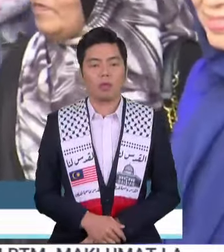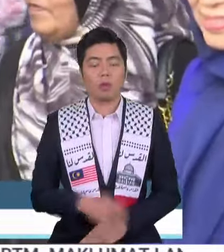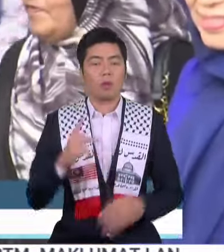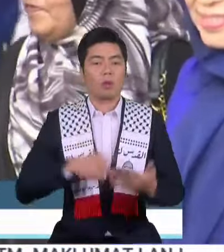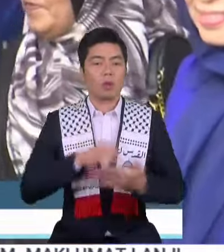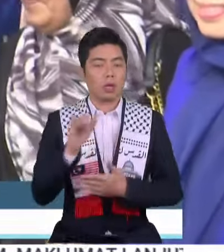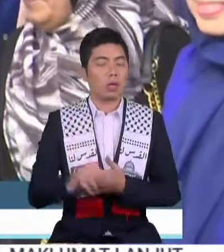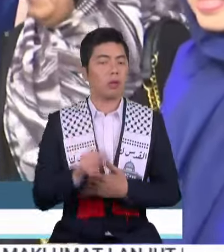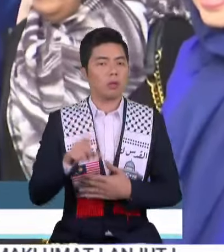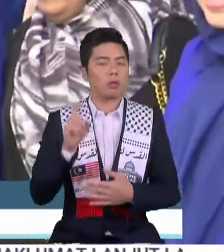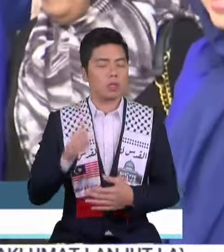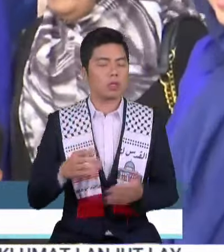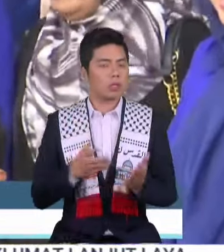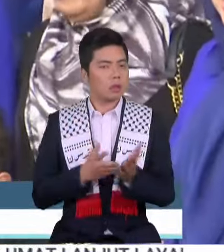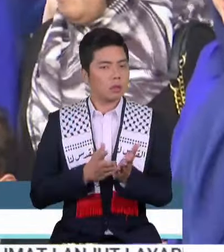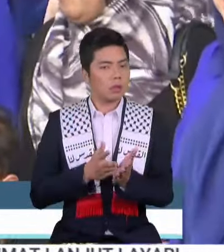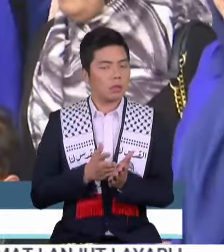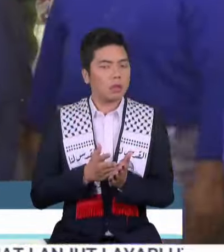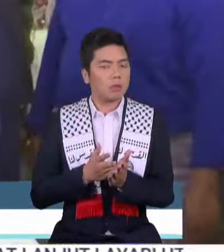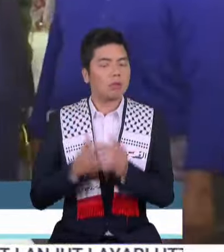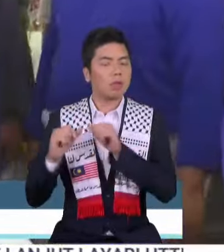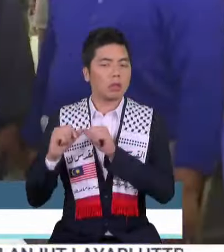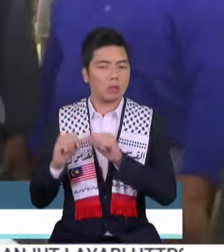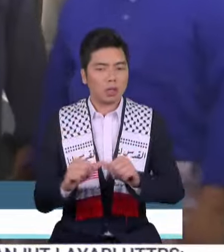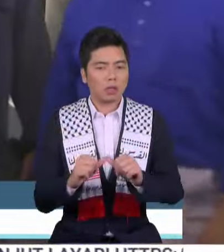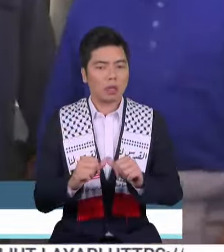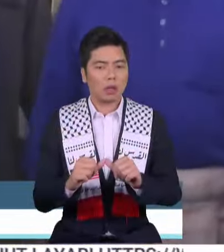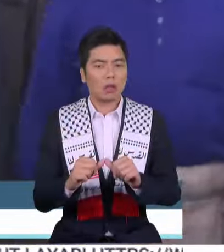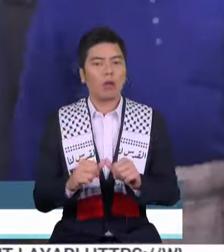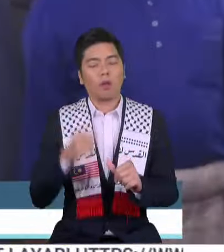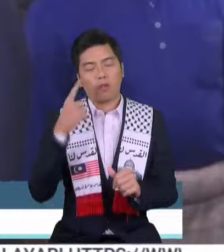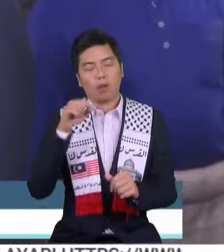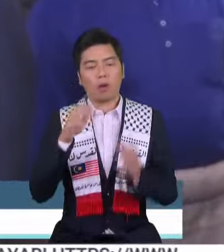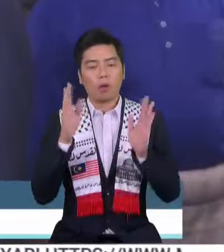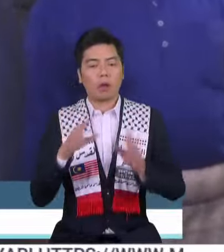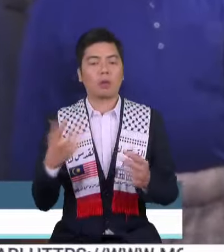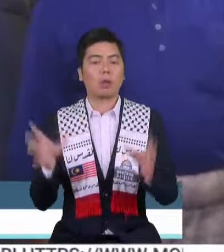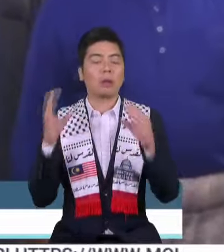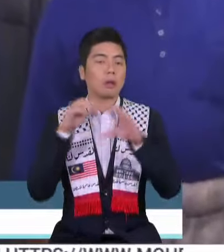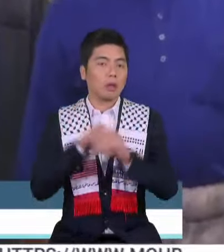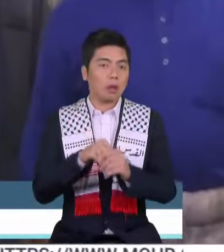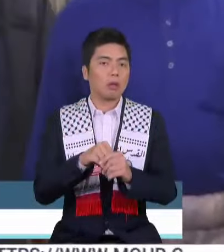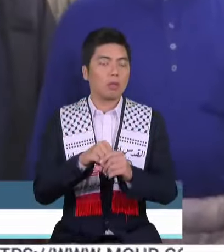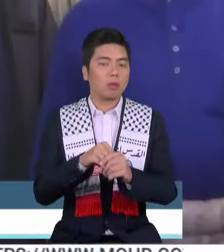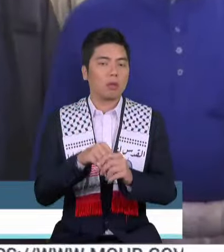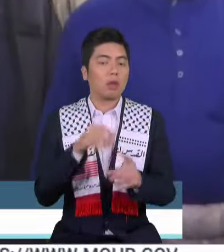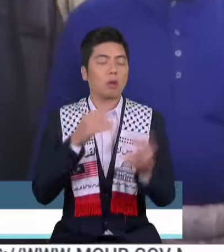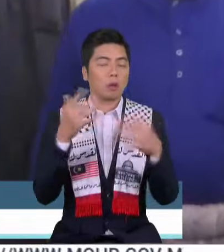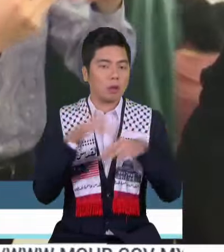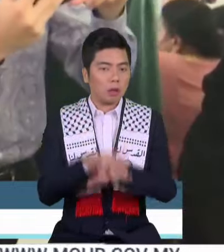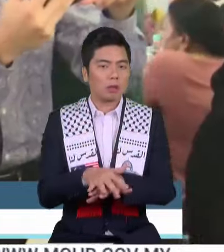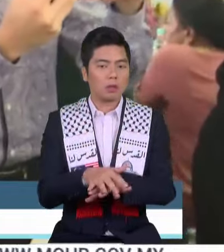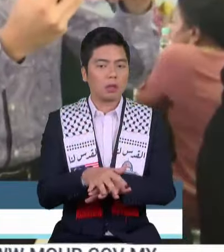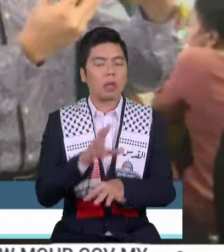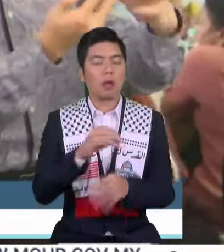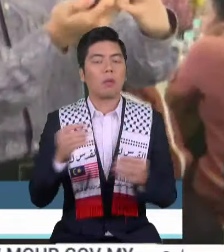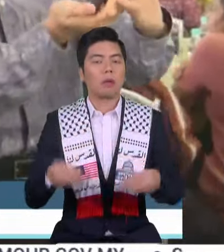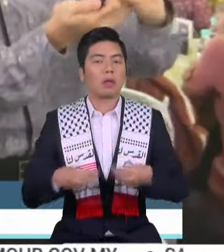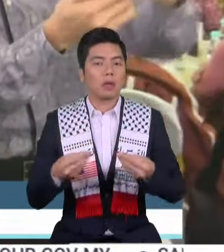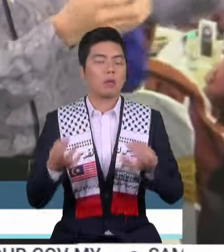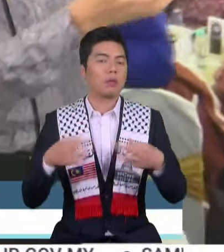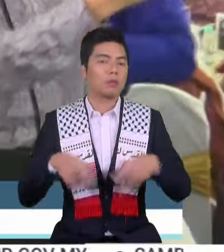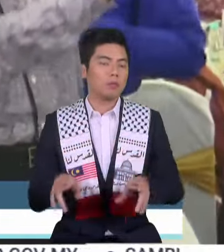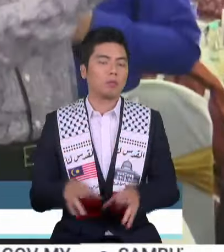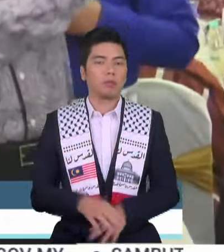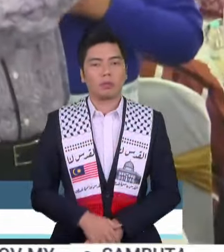Projek tersebut perlu diteruskan kepada 95% penduduk terlibat telah dipindahkan bagi memberi ruang projek tersebut